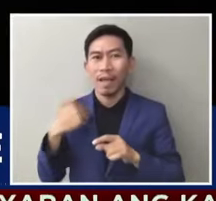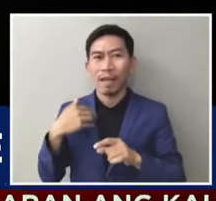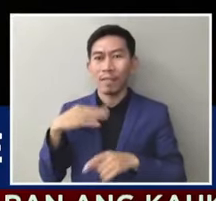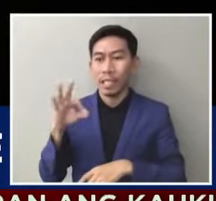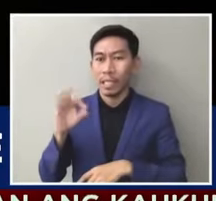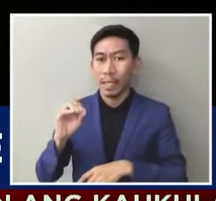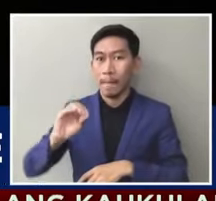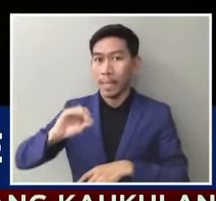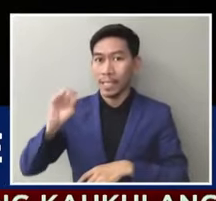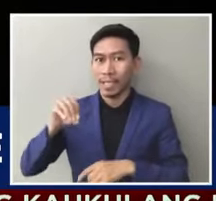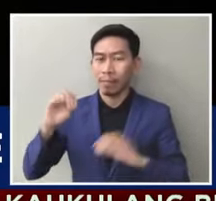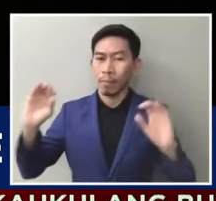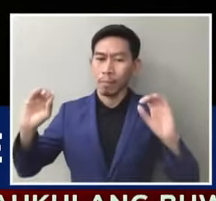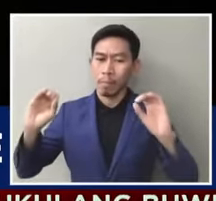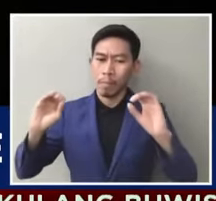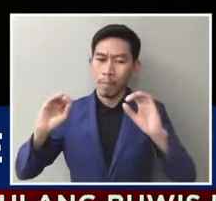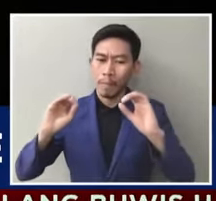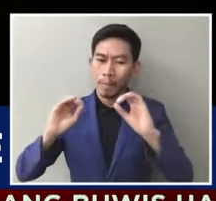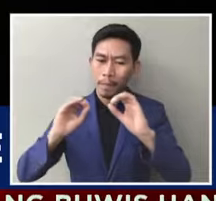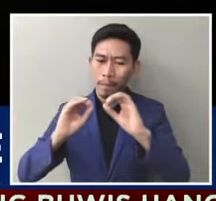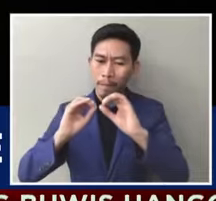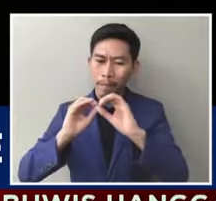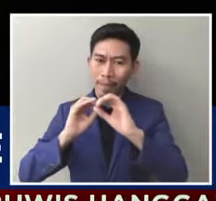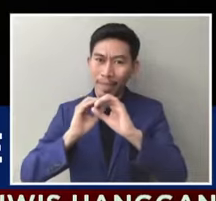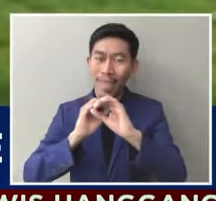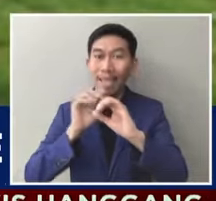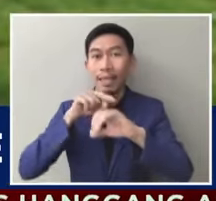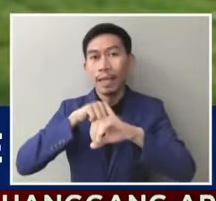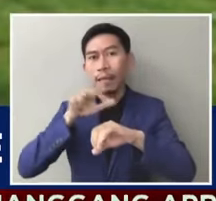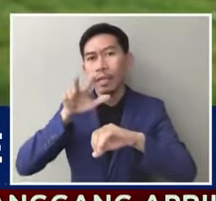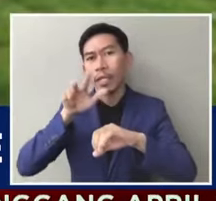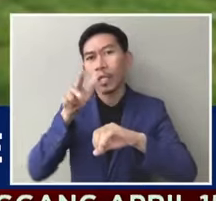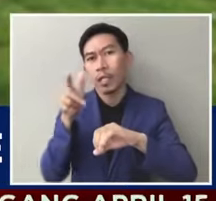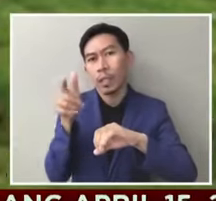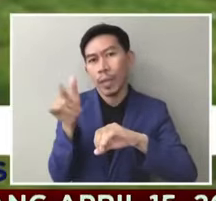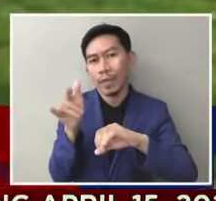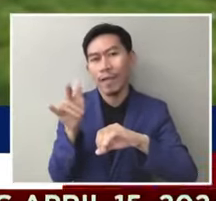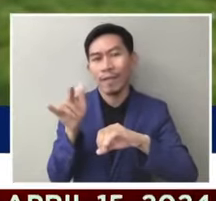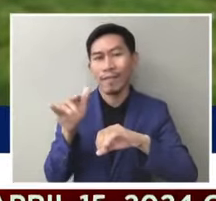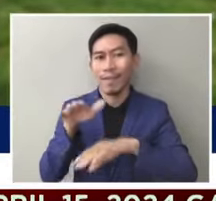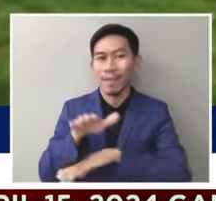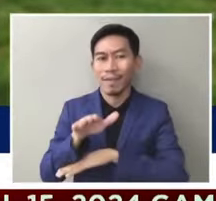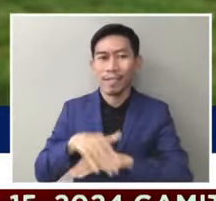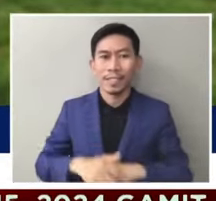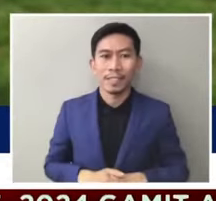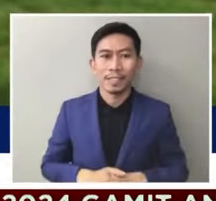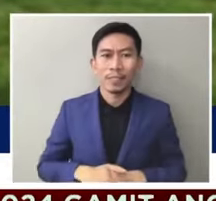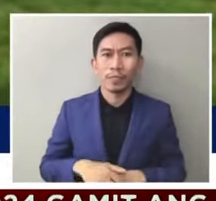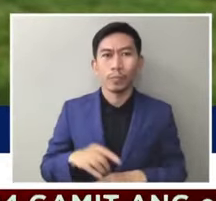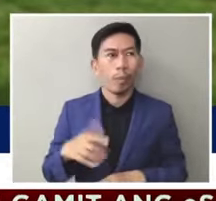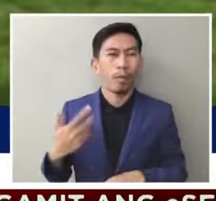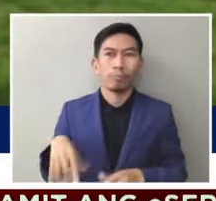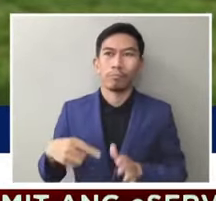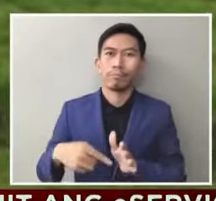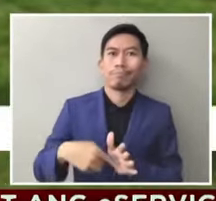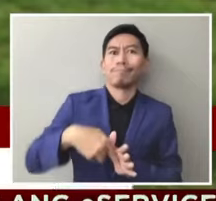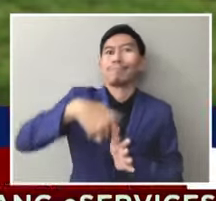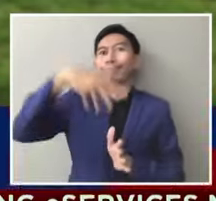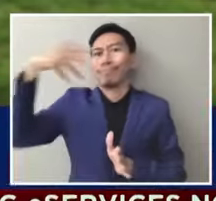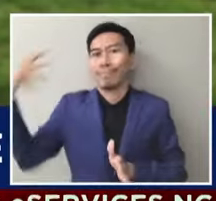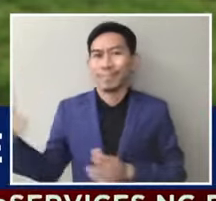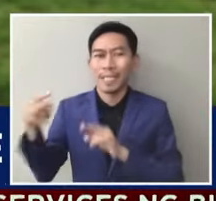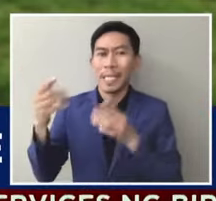partial solar eclipse, 3:25 ng hapon. Once in a lifetime nga lang pong experience, so it's a treasure